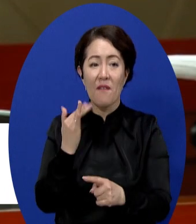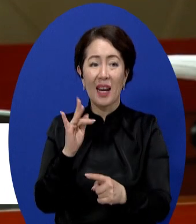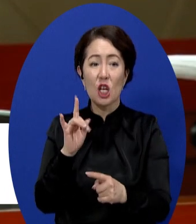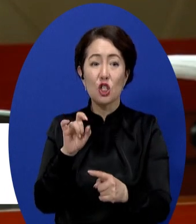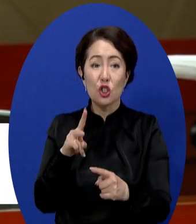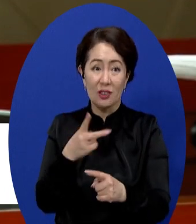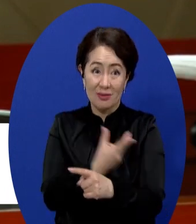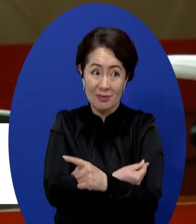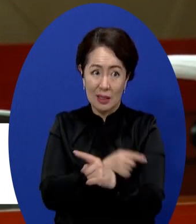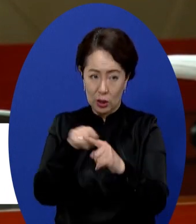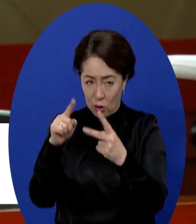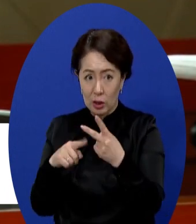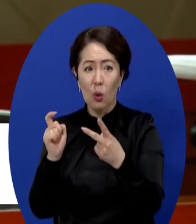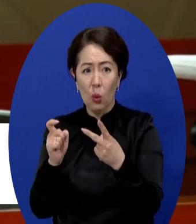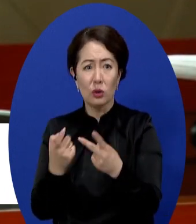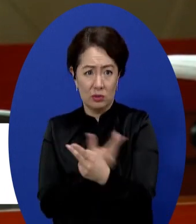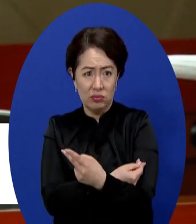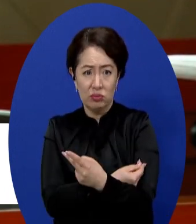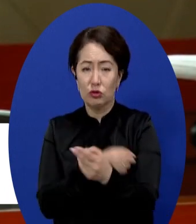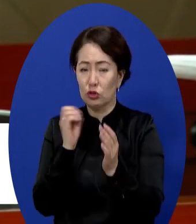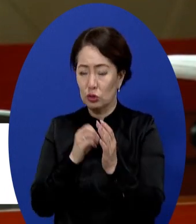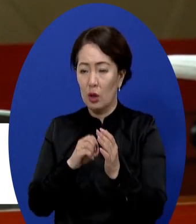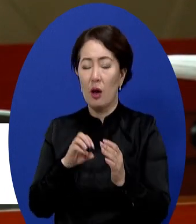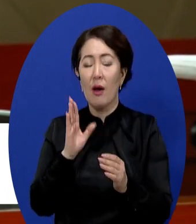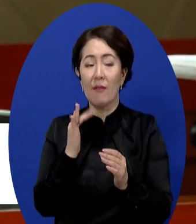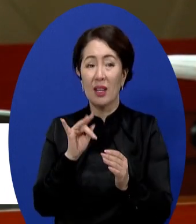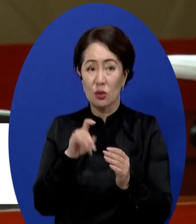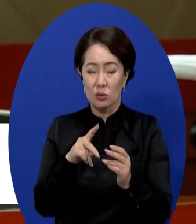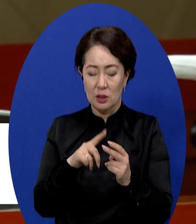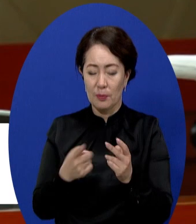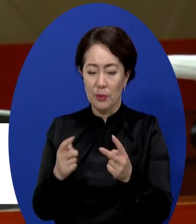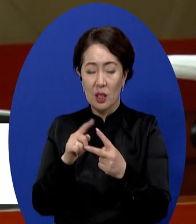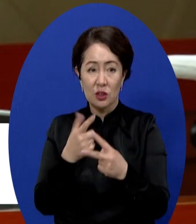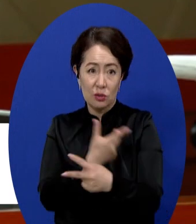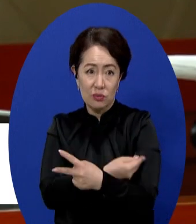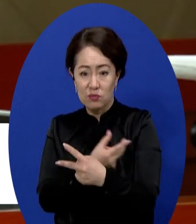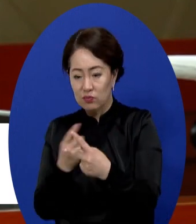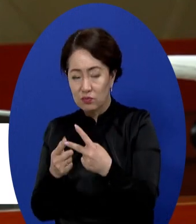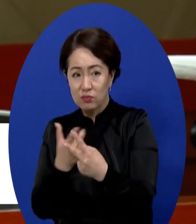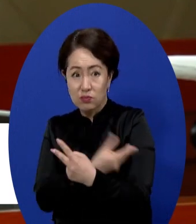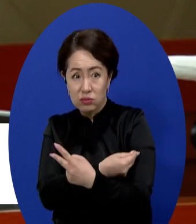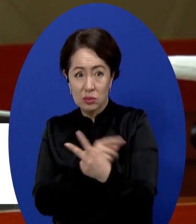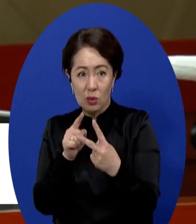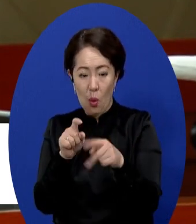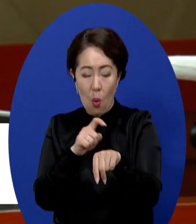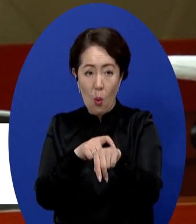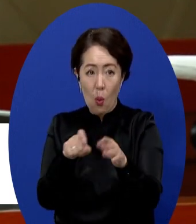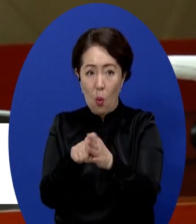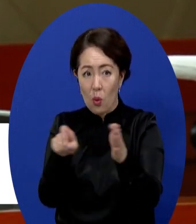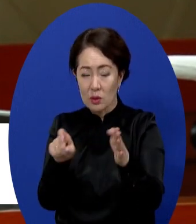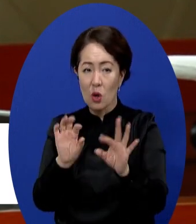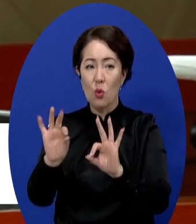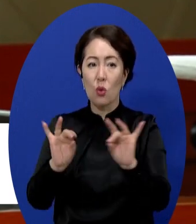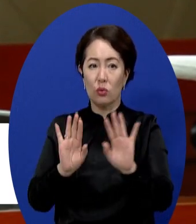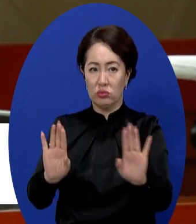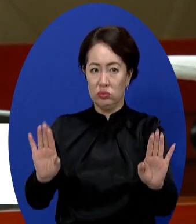2-р тунгийн вакцин бол вирусил хийлгэнэ. За энэ давтан тунгийн хоорондох цай бас вакцин болон дээр харилцаа адилгүй